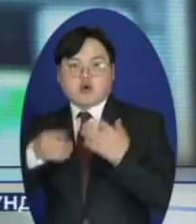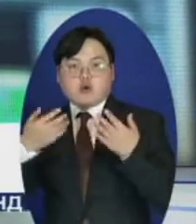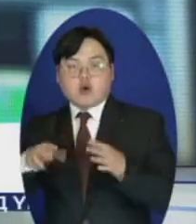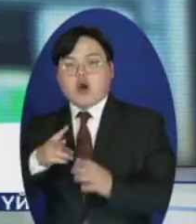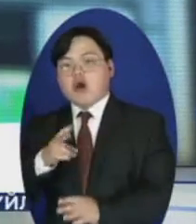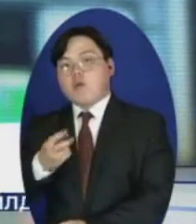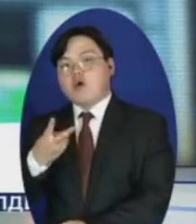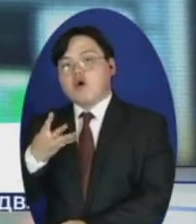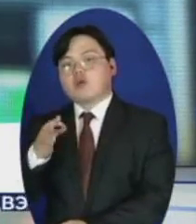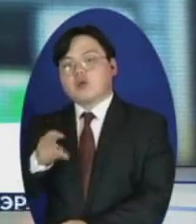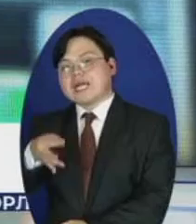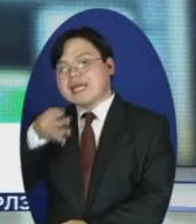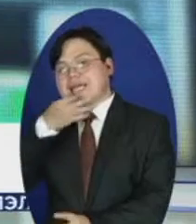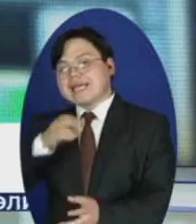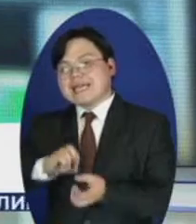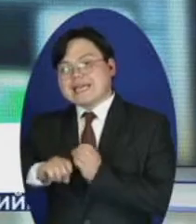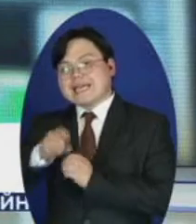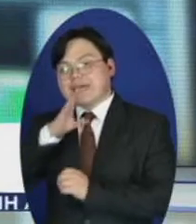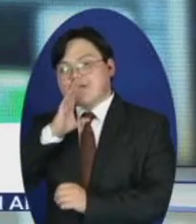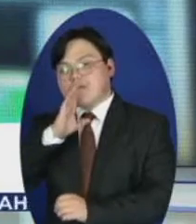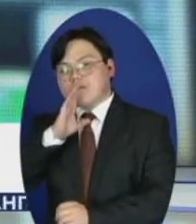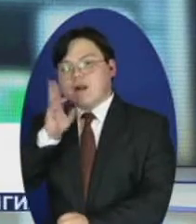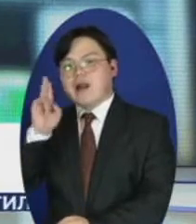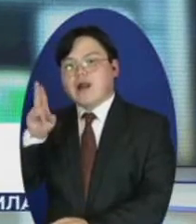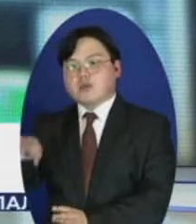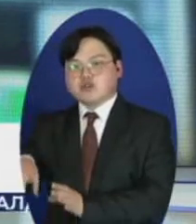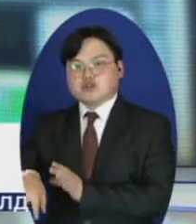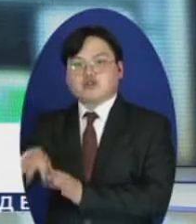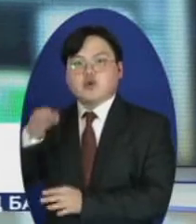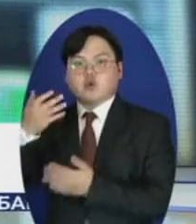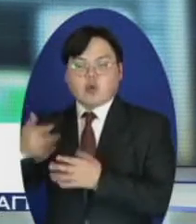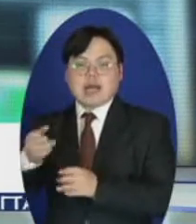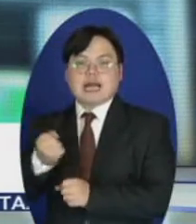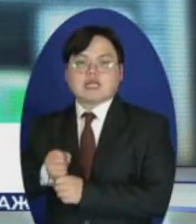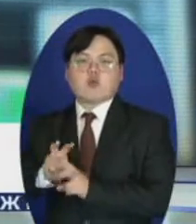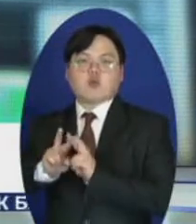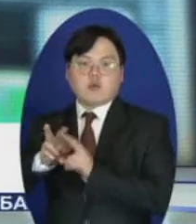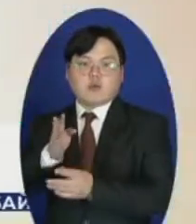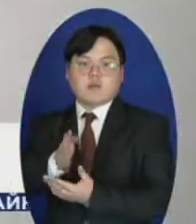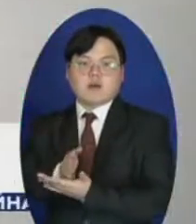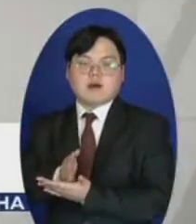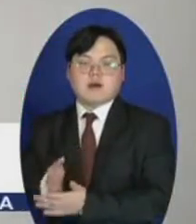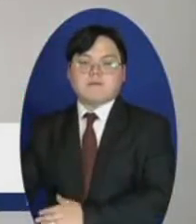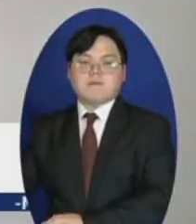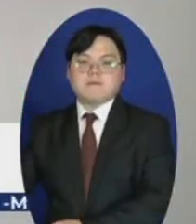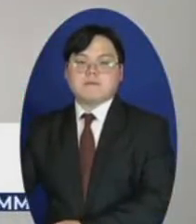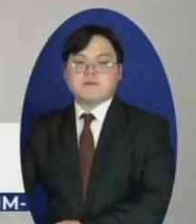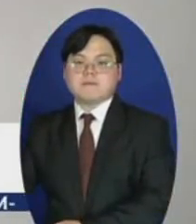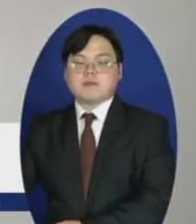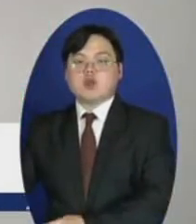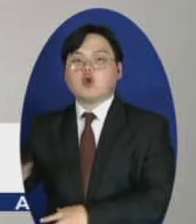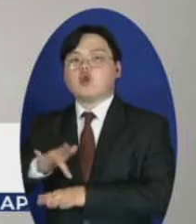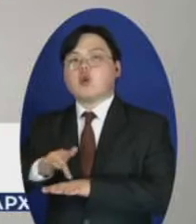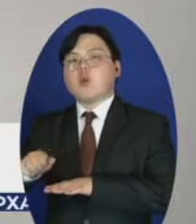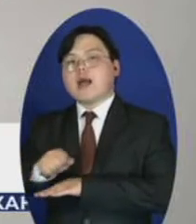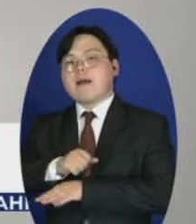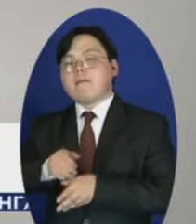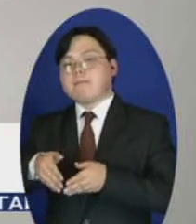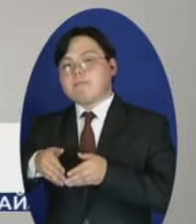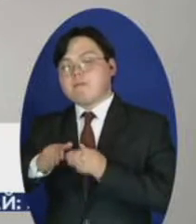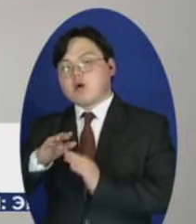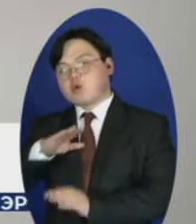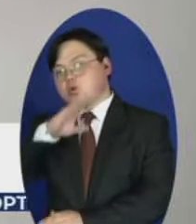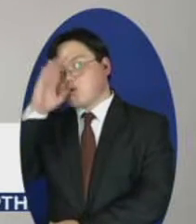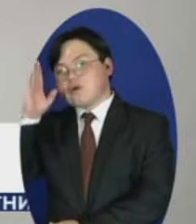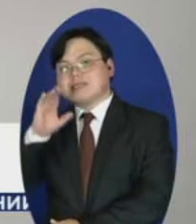үйлрэлд багтаа хийж гүйснэхээр Bioxan Engineering компани шалгарн ажиллан эхлүүлж байна. Төв амьт баригдаж байгаа